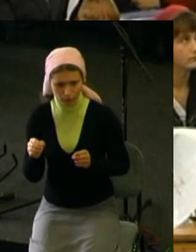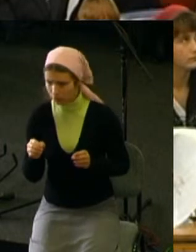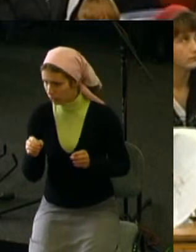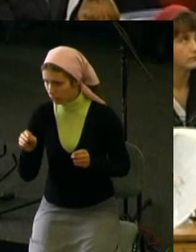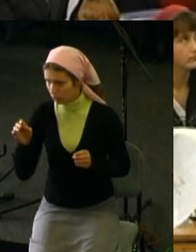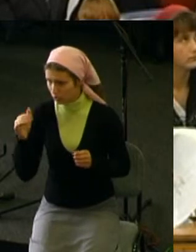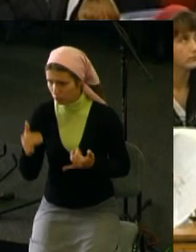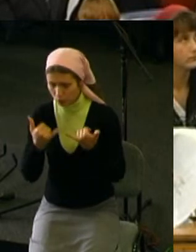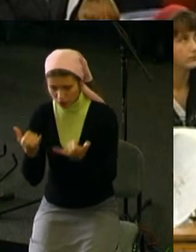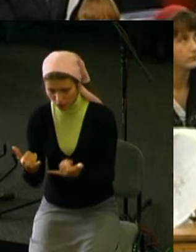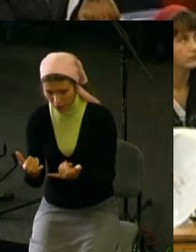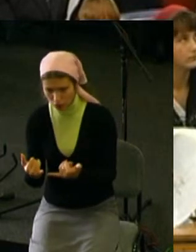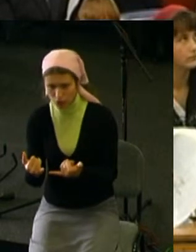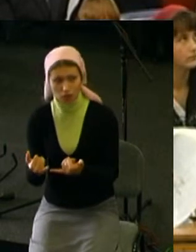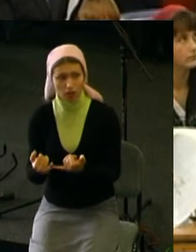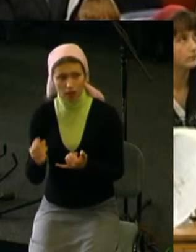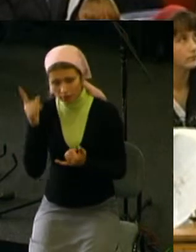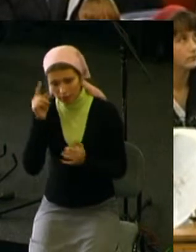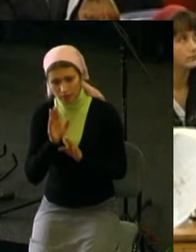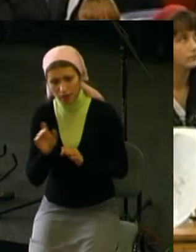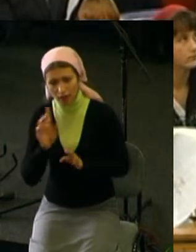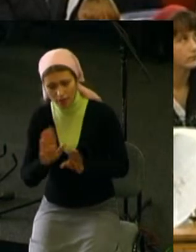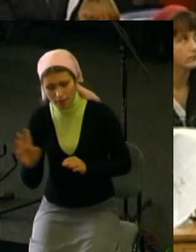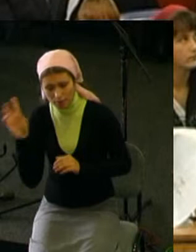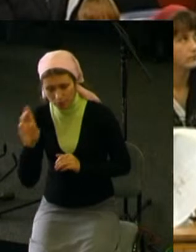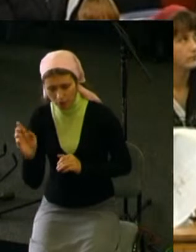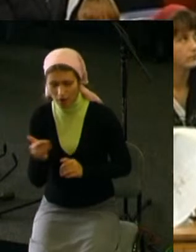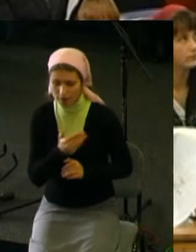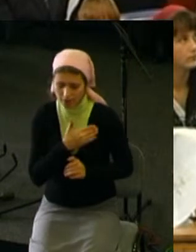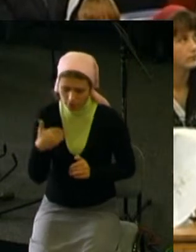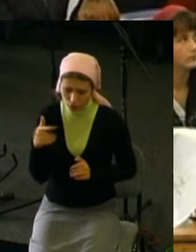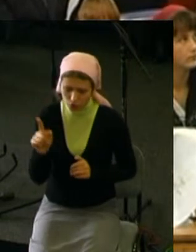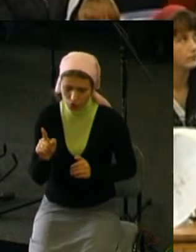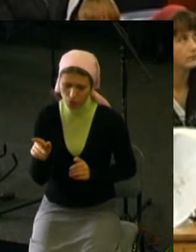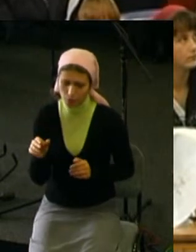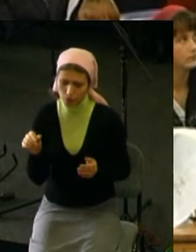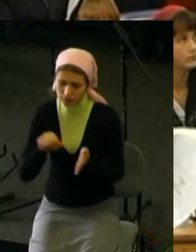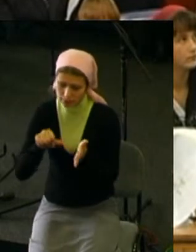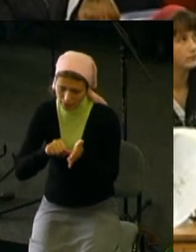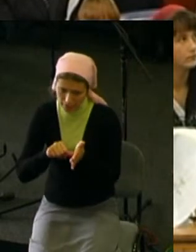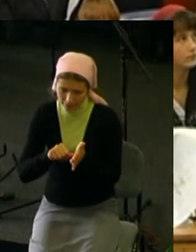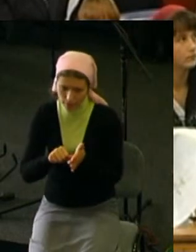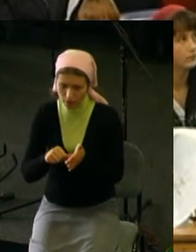демонам освячують А я не хочу щоб ви були б